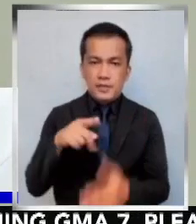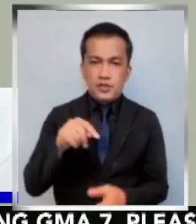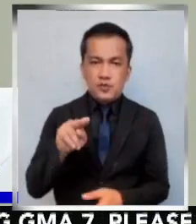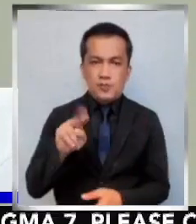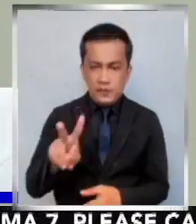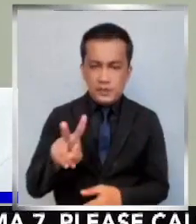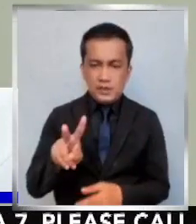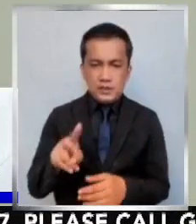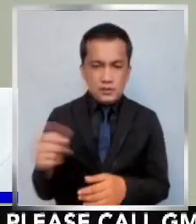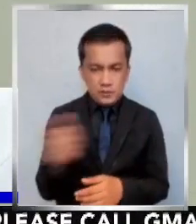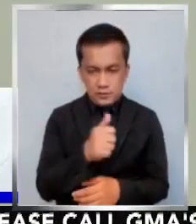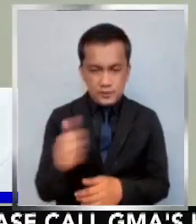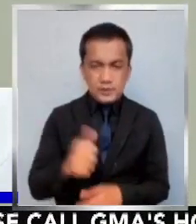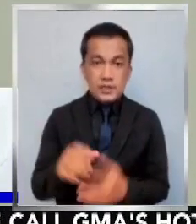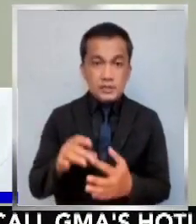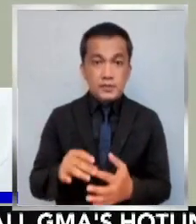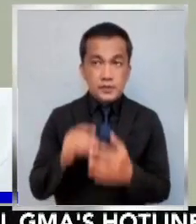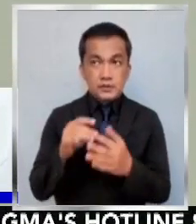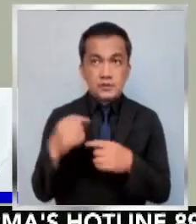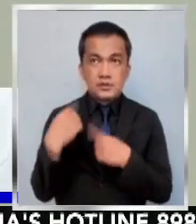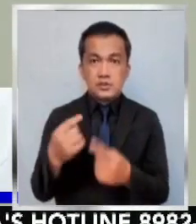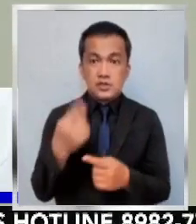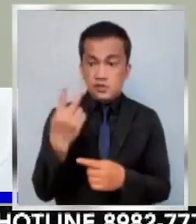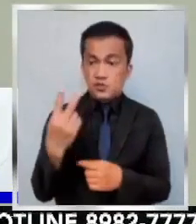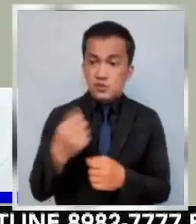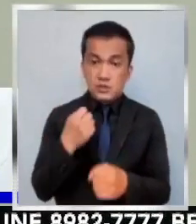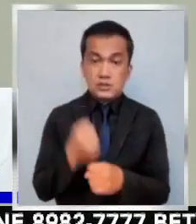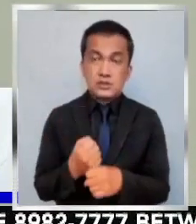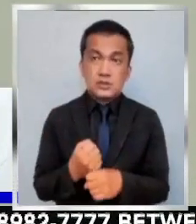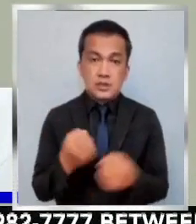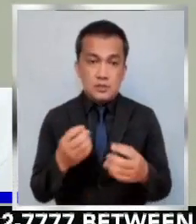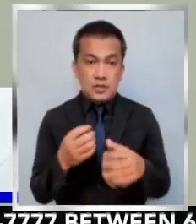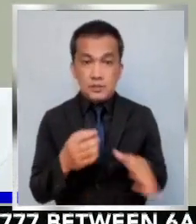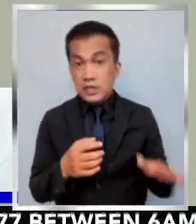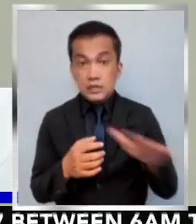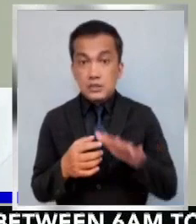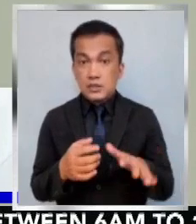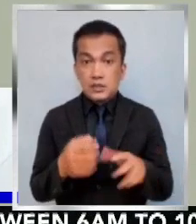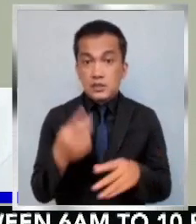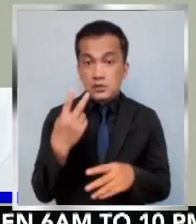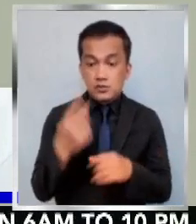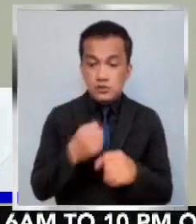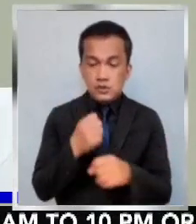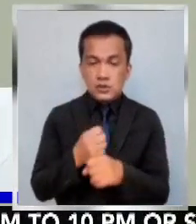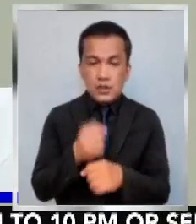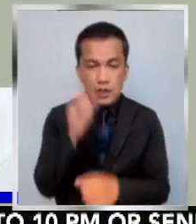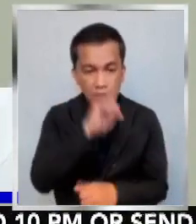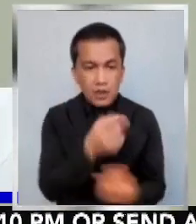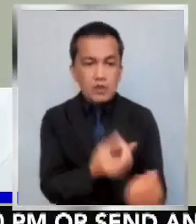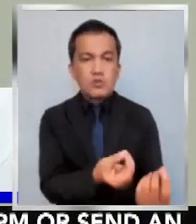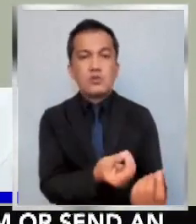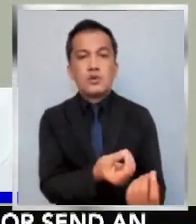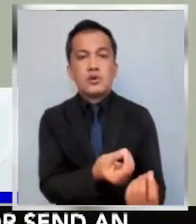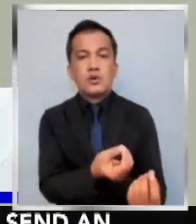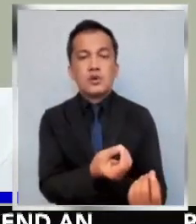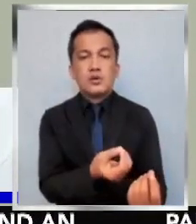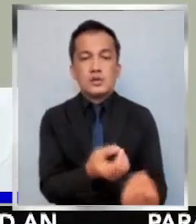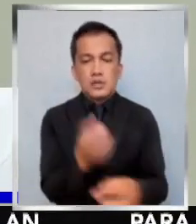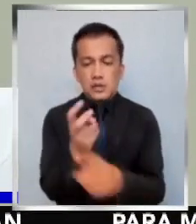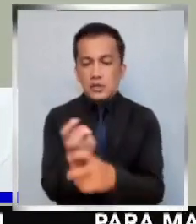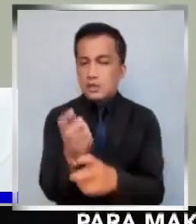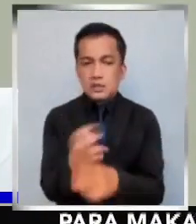tumatakbo. Especially since 2 years nga naman sila, marami sa kanila. 2 years talagang natenga at talhirapan sila dahil hindi